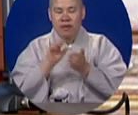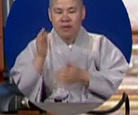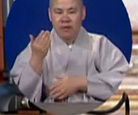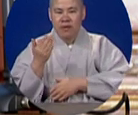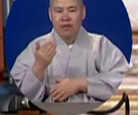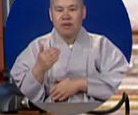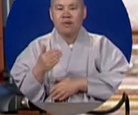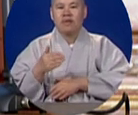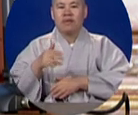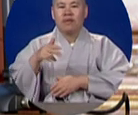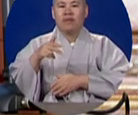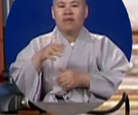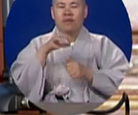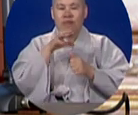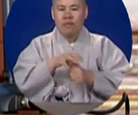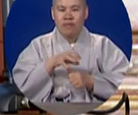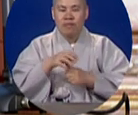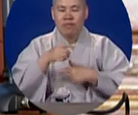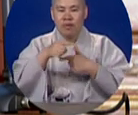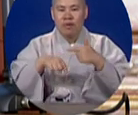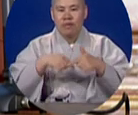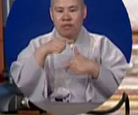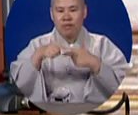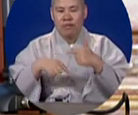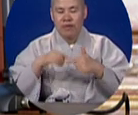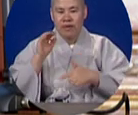속박이고 그것이 윤회지